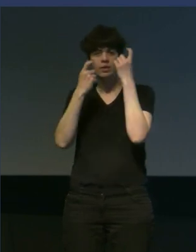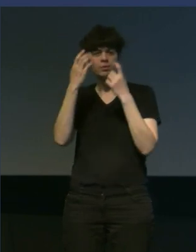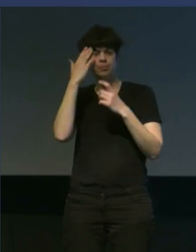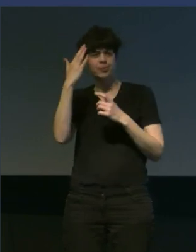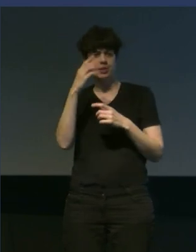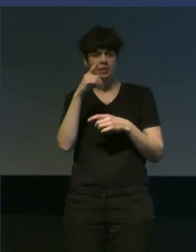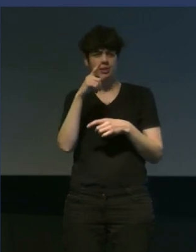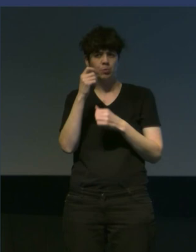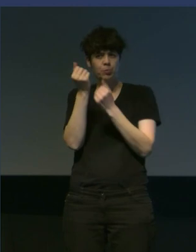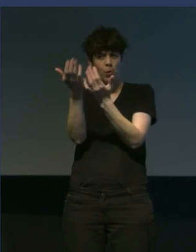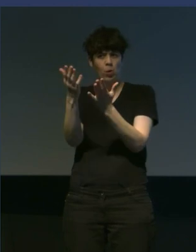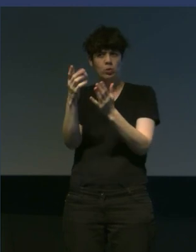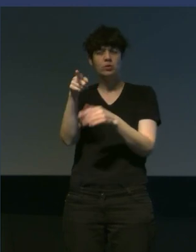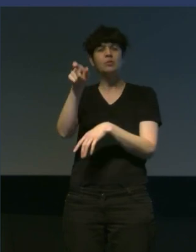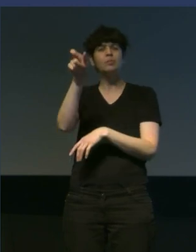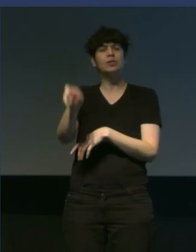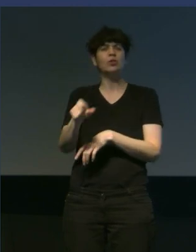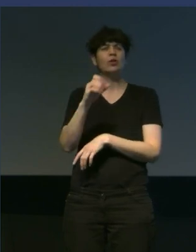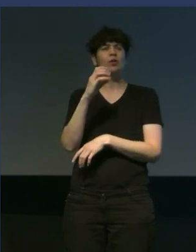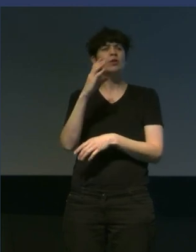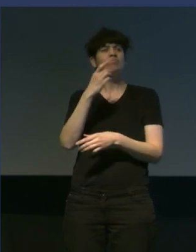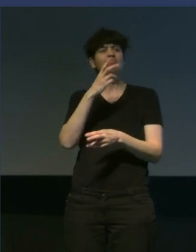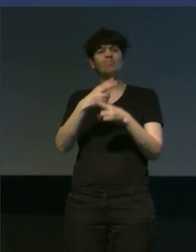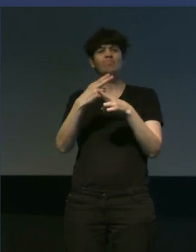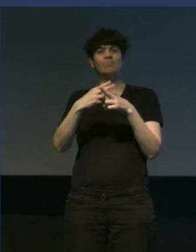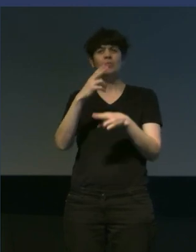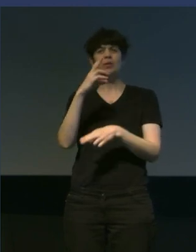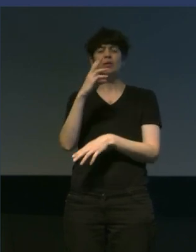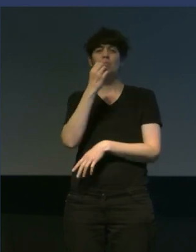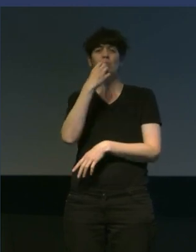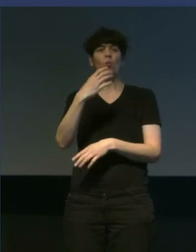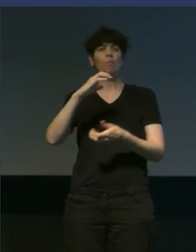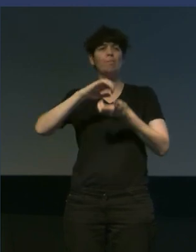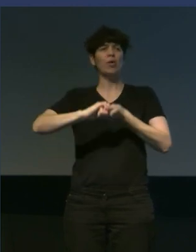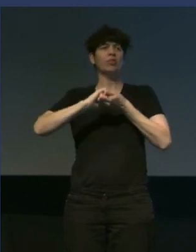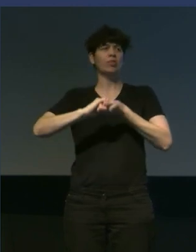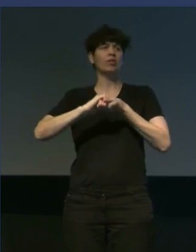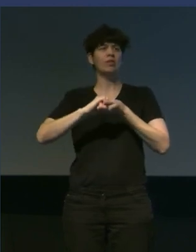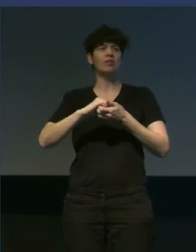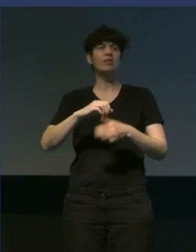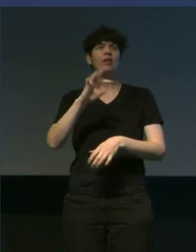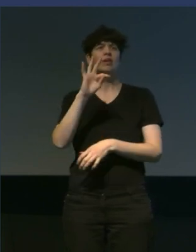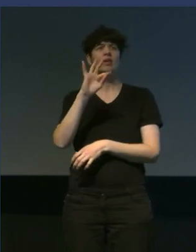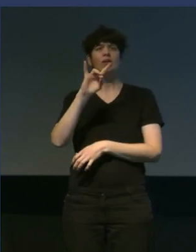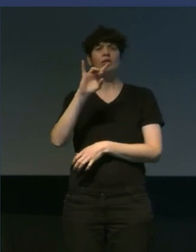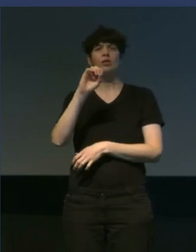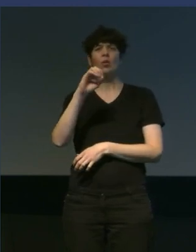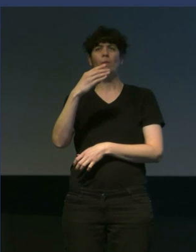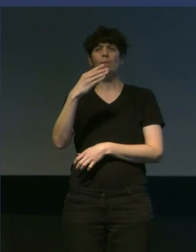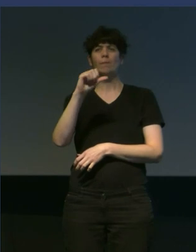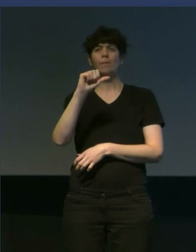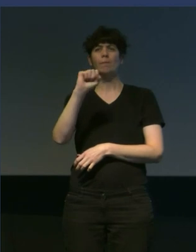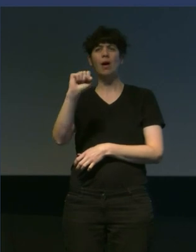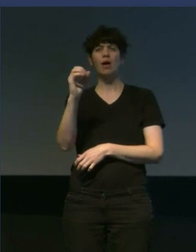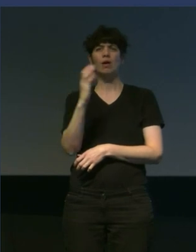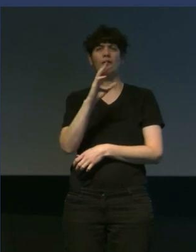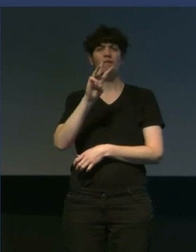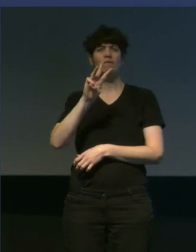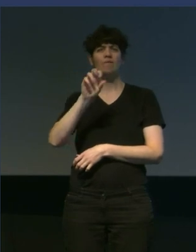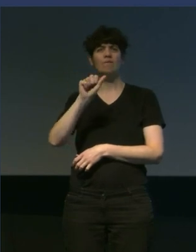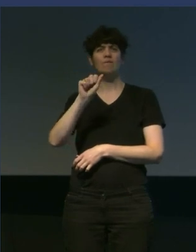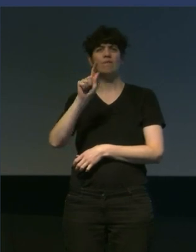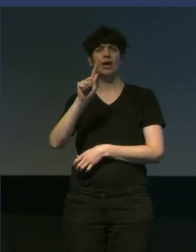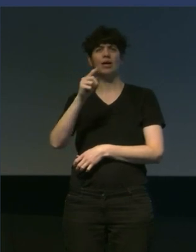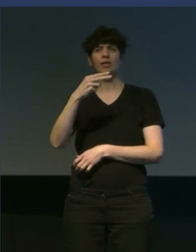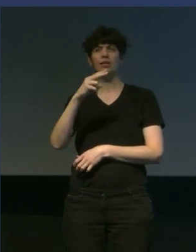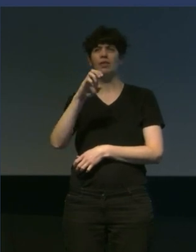cette personne, qui est bon pote, en lien à ce thème avec moi, le site Internet s'appelle Bon pote. Je lui ai parlé pour le regarder,